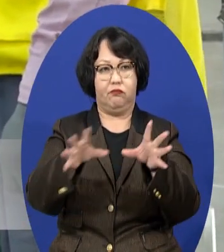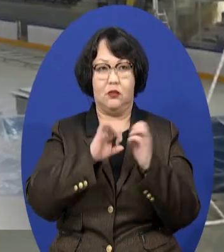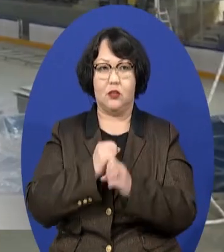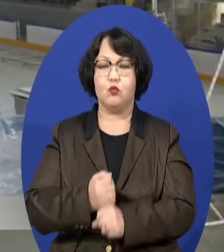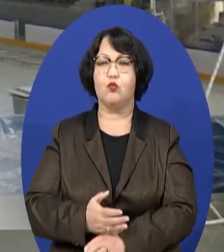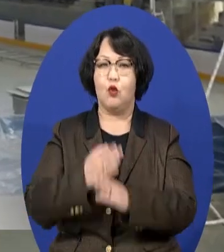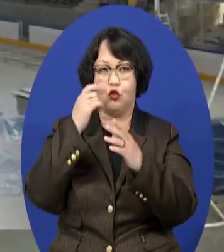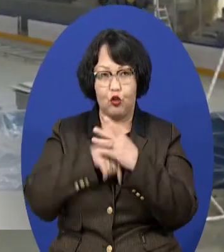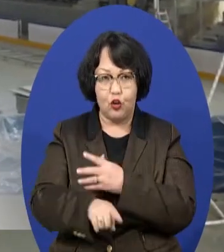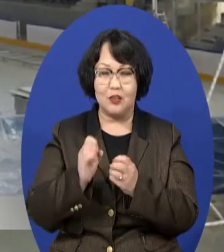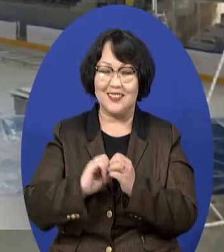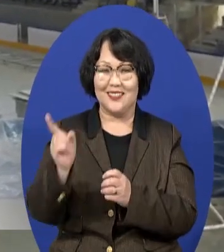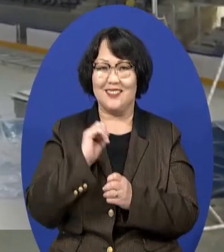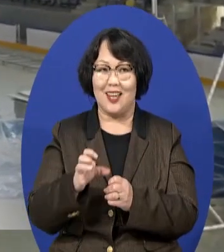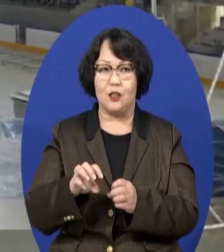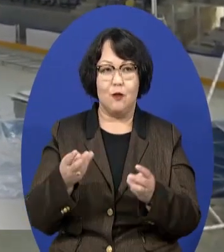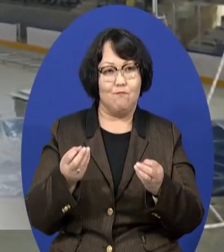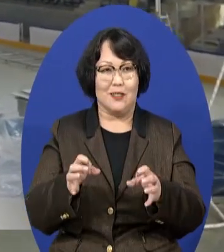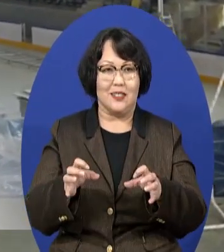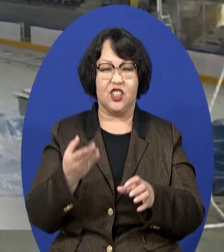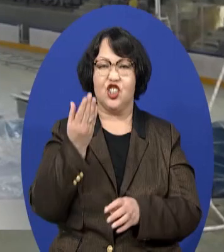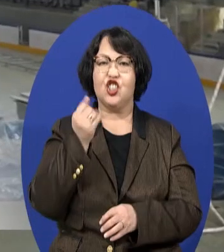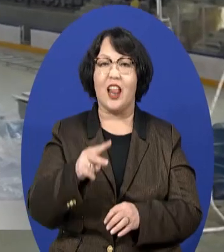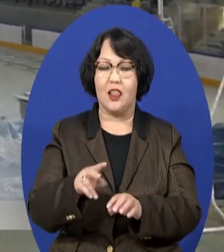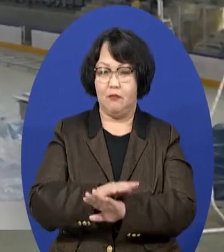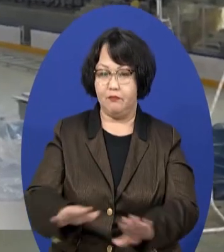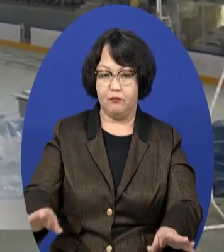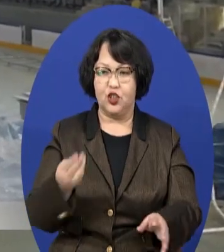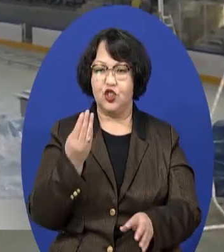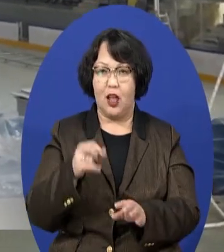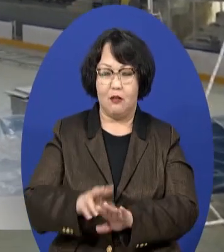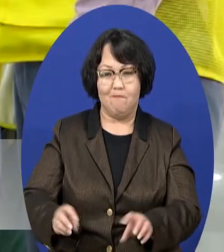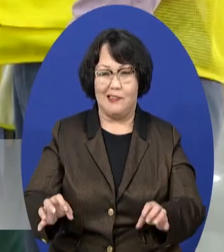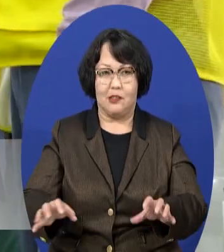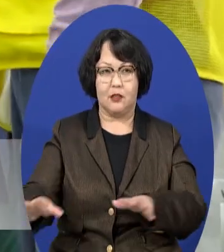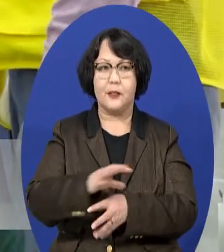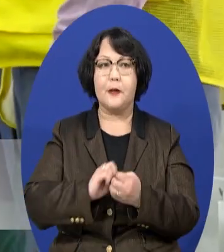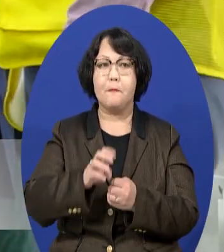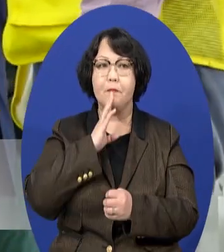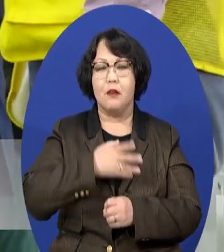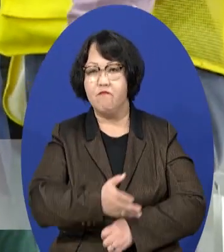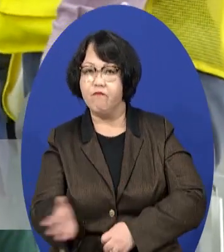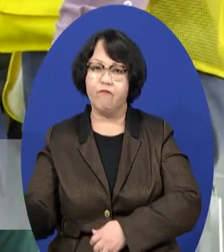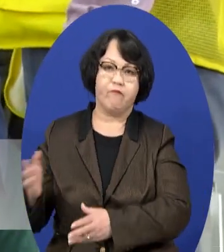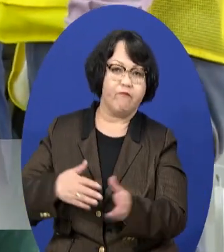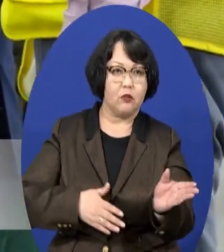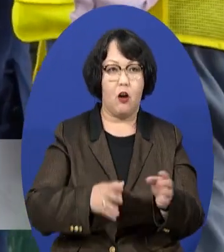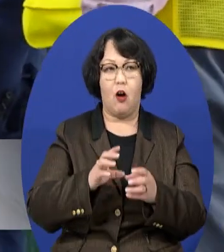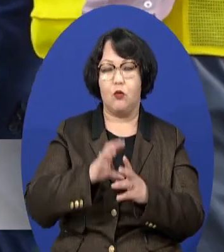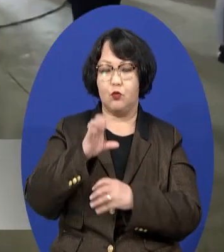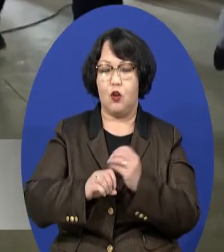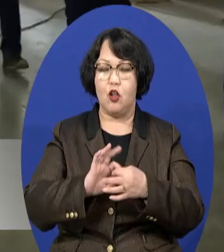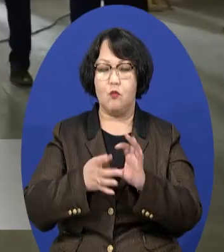дуусаж, дотоод засал мөсөн шалыг тавих ажил эхэлсэн байна. Мөсөн голгуурын ордон нь олон улсын олимпийн хорооны баримтлах